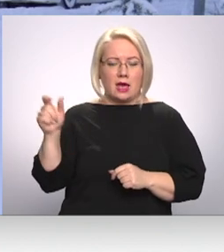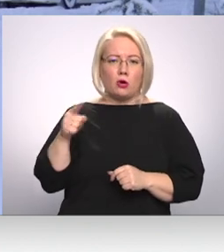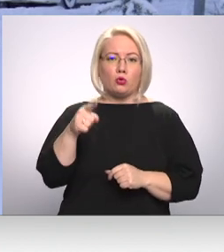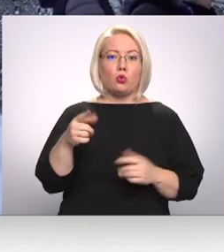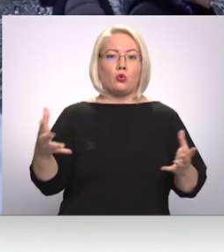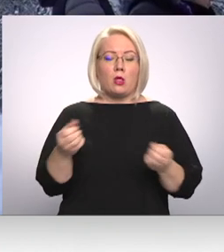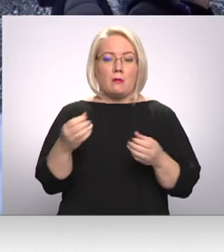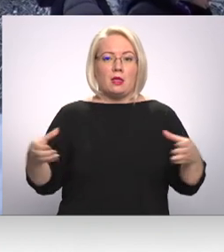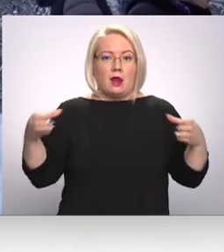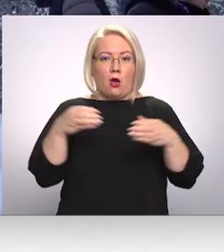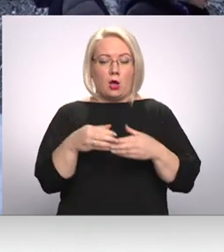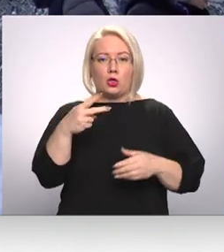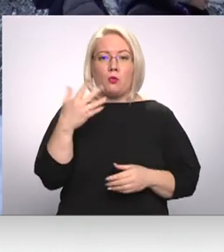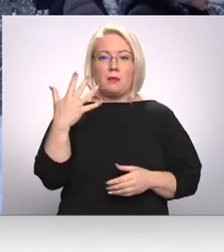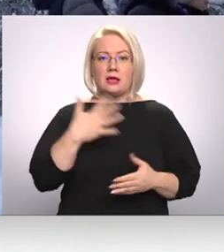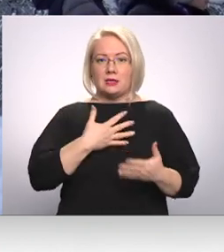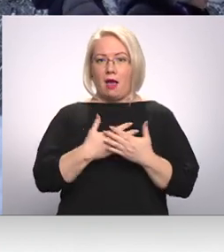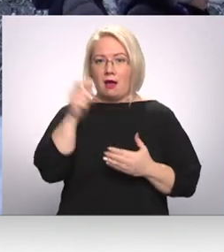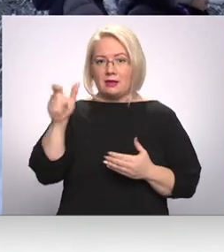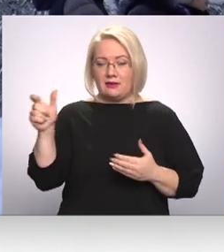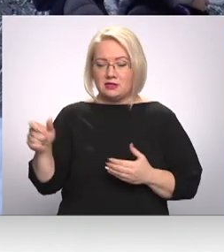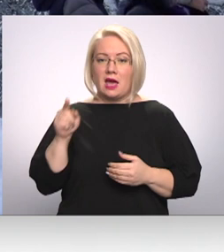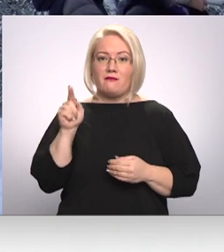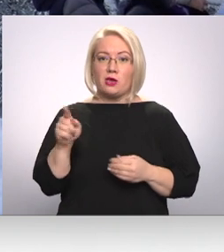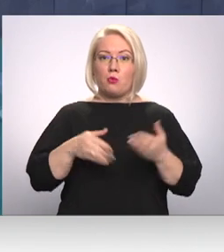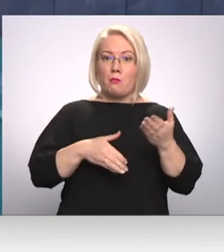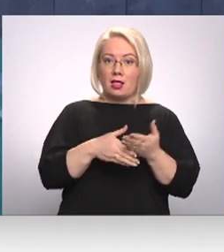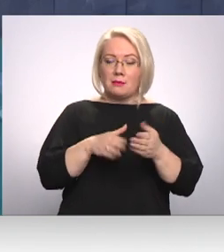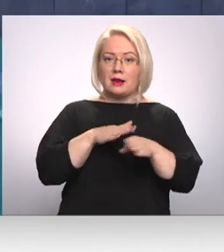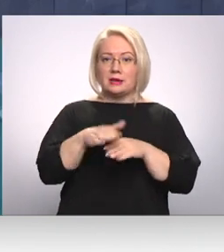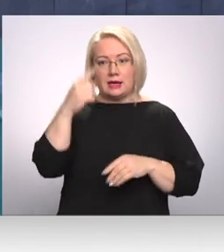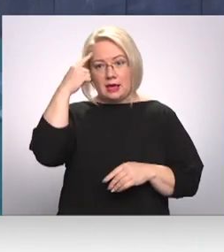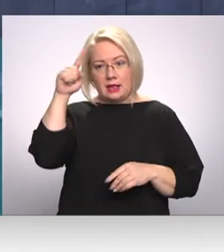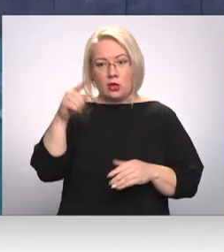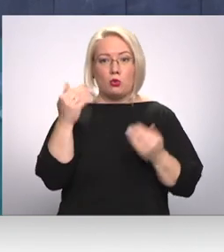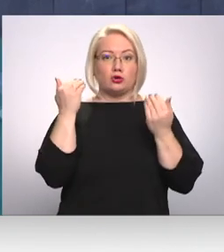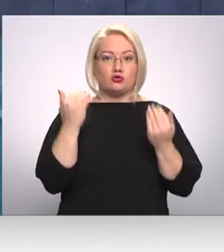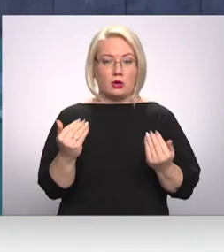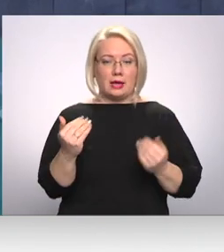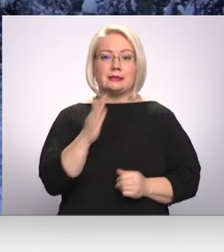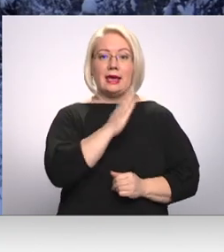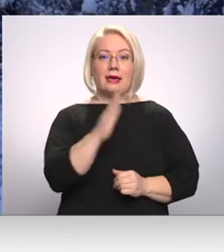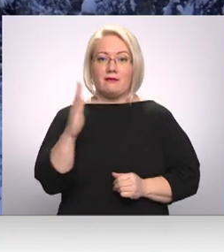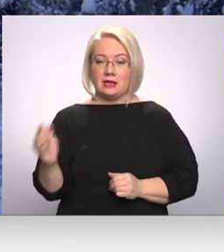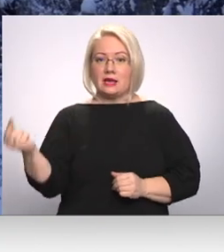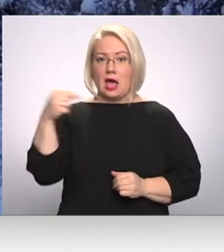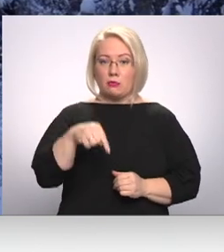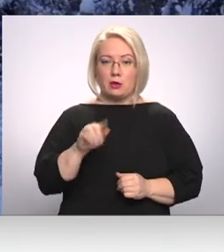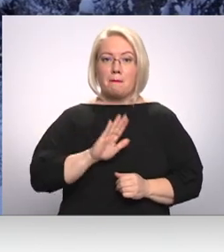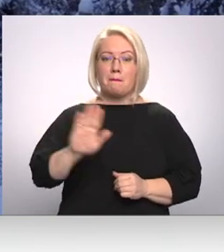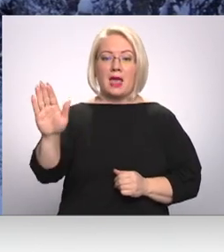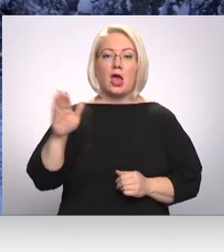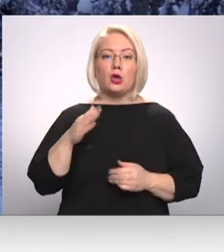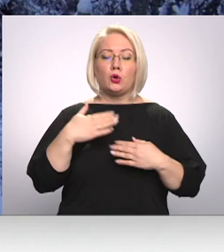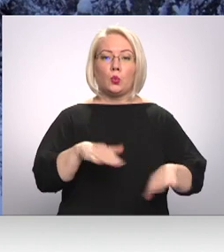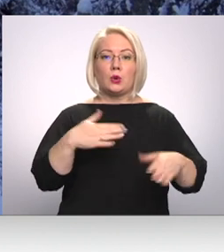ar 25 aktīvistiem. Ar to palīdzību realizēt ideju. No šodienas ik viens Latvijā, atbraucot uz Piejūras ciemu